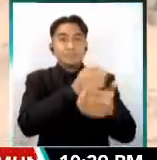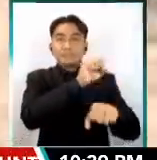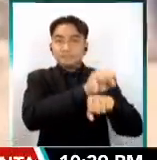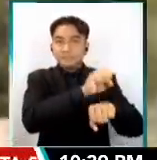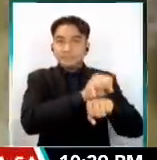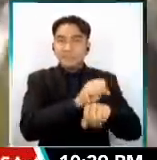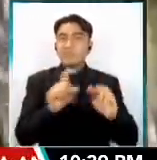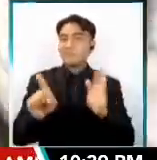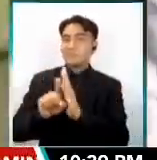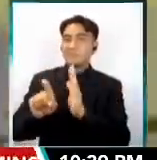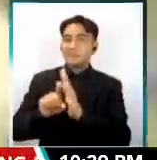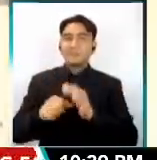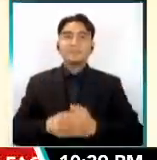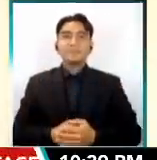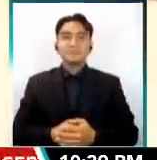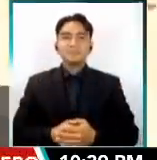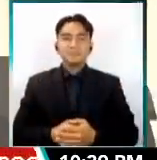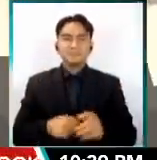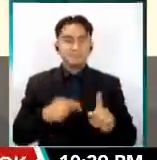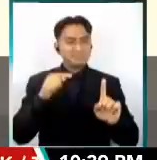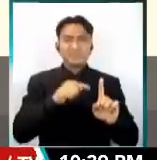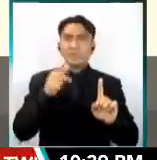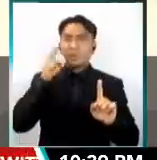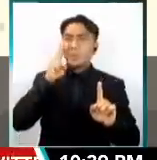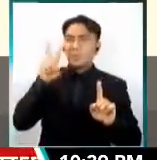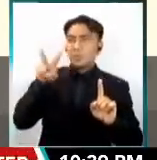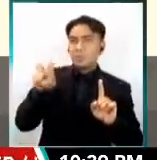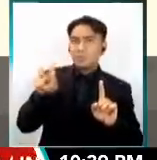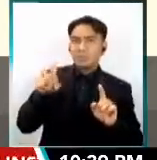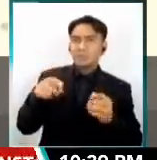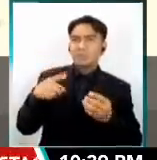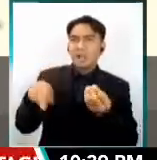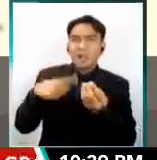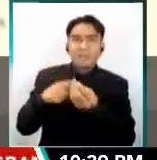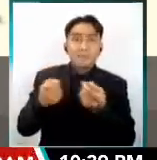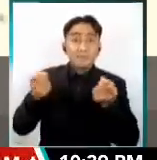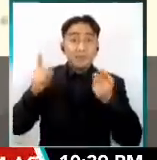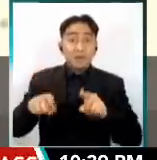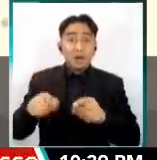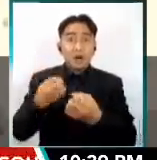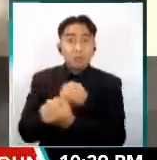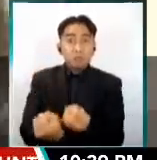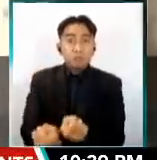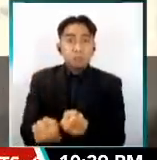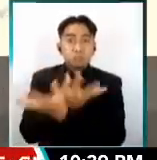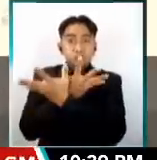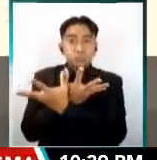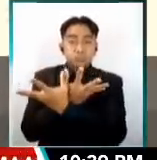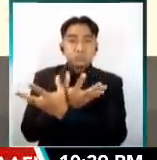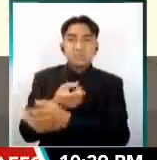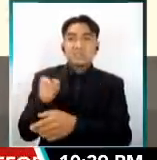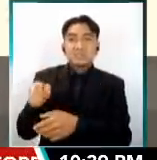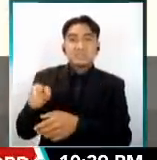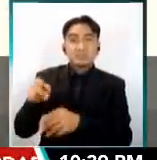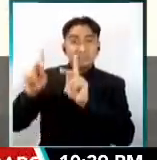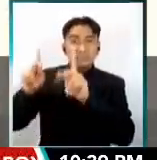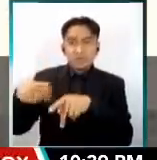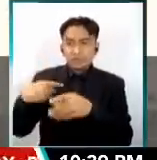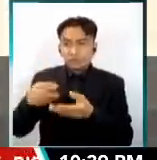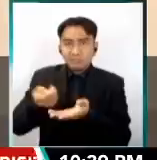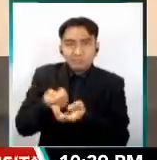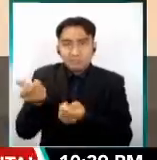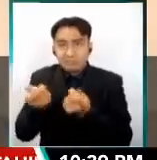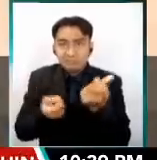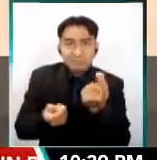siya sa mga panganib. Tulad ng masabugan ang isang deminer na nagtatanggal ng landmine di kalayuan